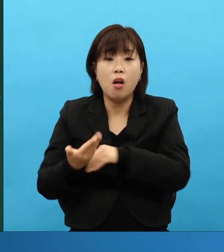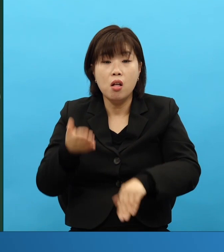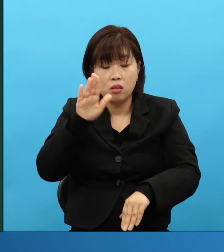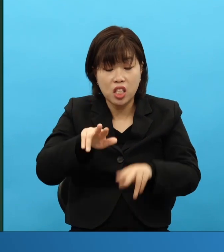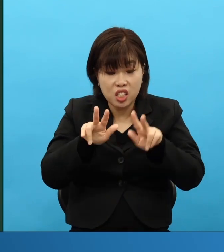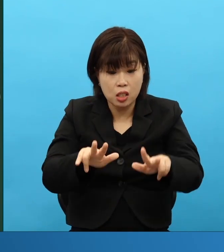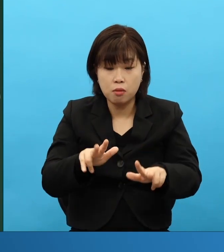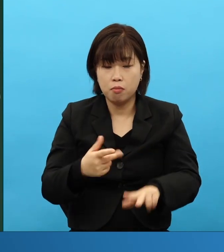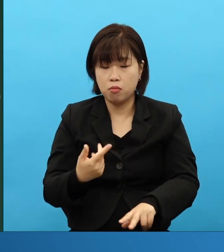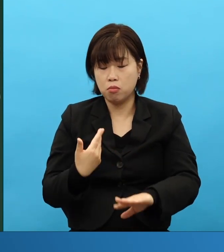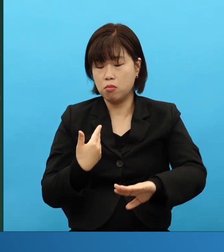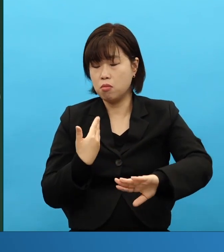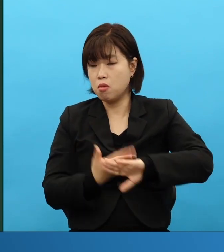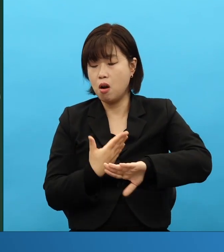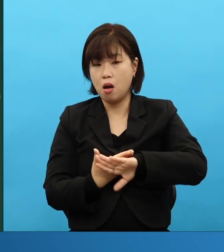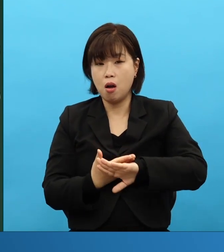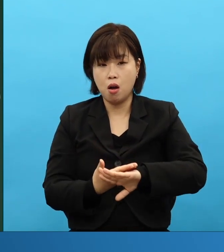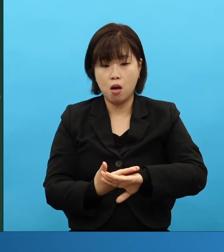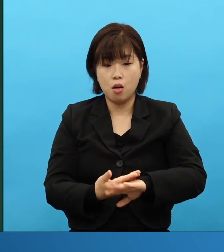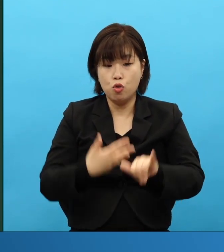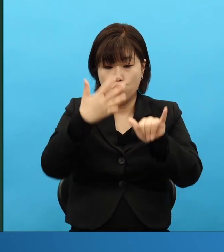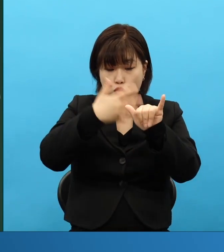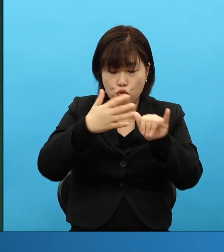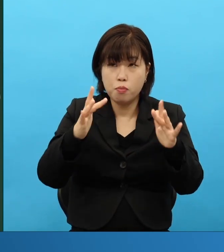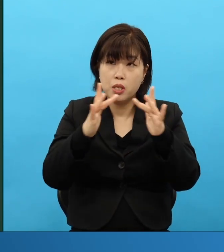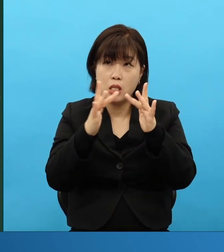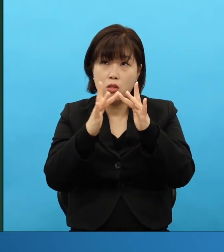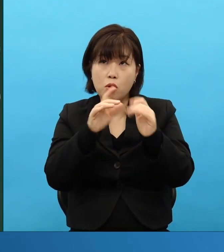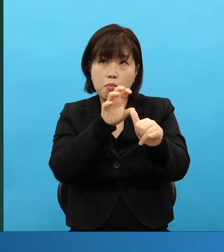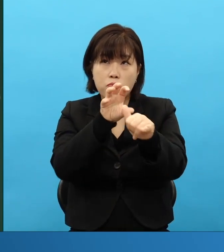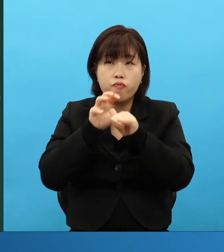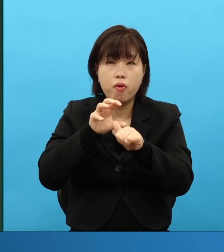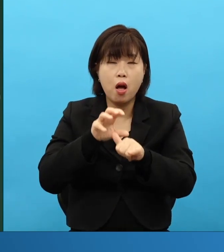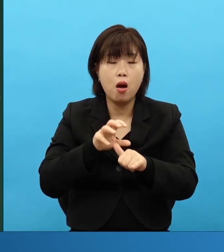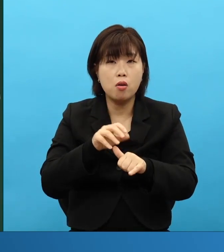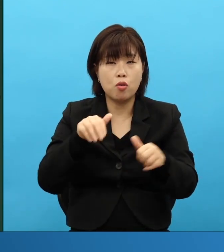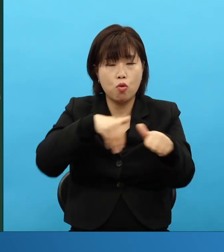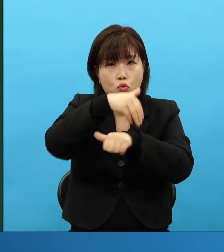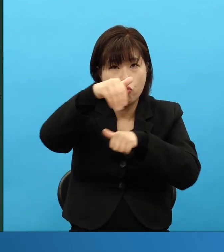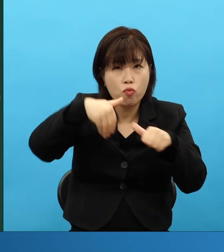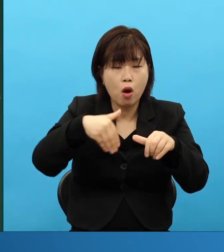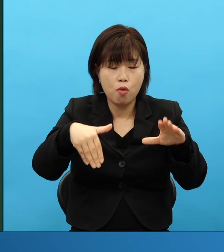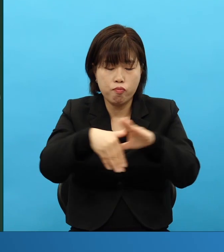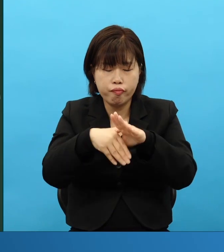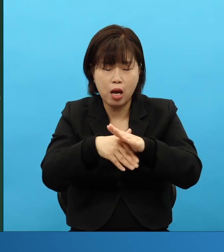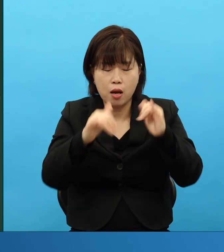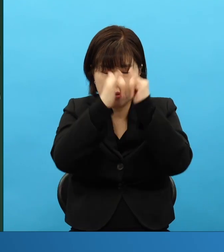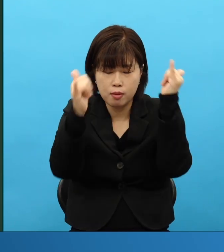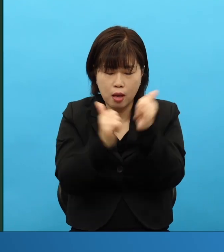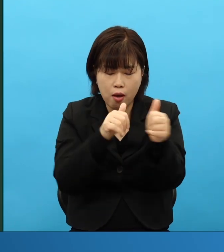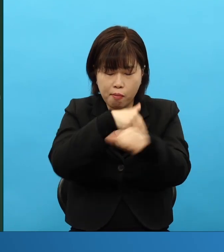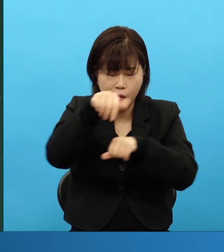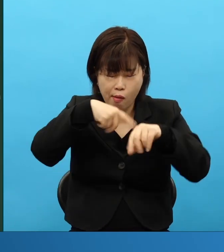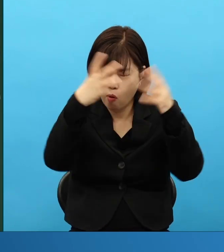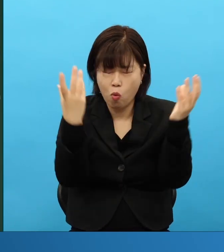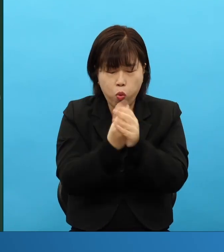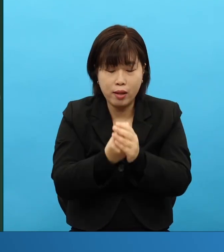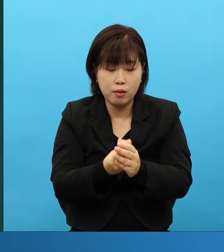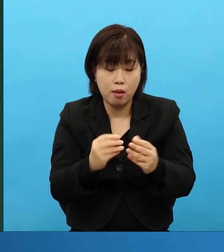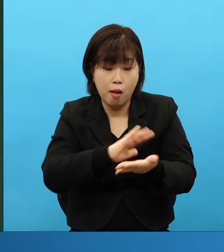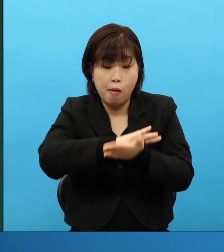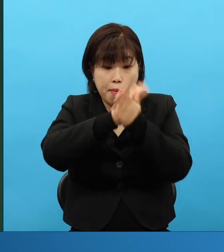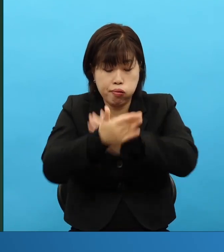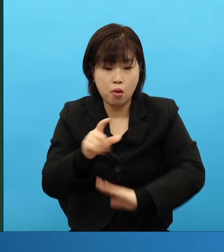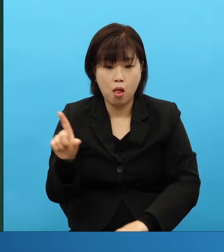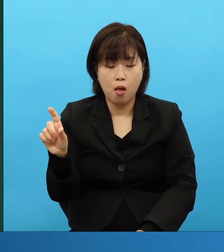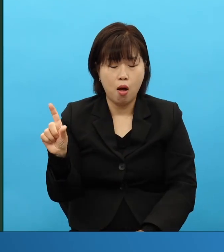the age of YouTube would come, but right now the whole world is in an uproar because of YouTube. 이때 하나님이 세운 인물이 사무엘이었습니다. The